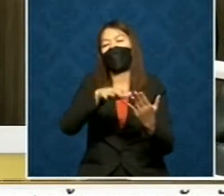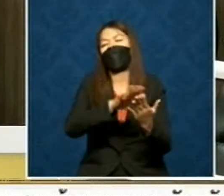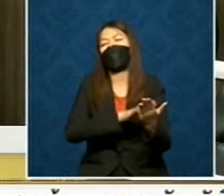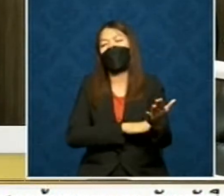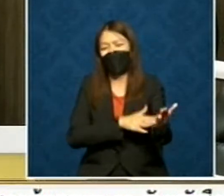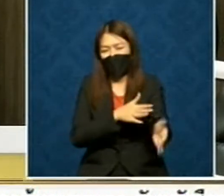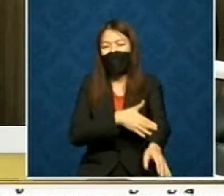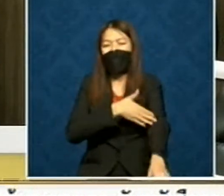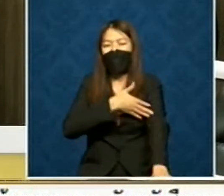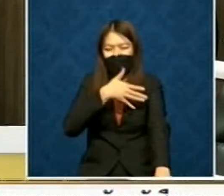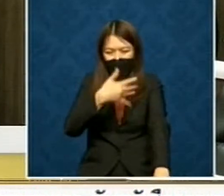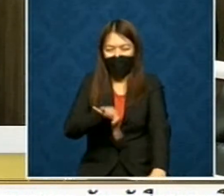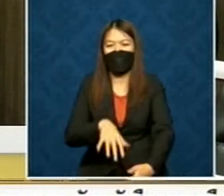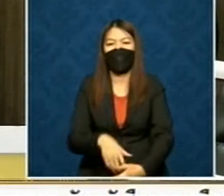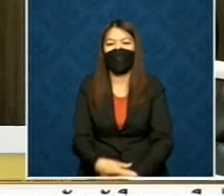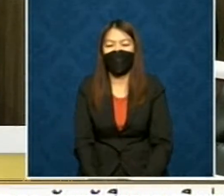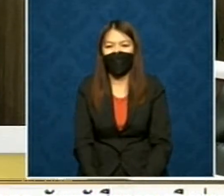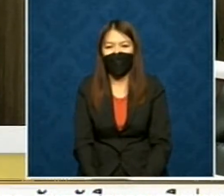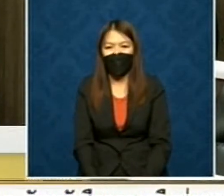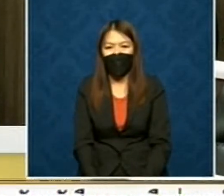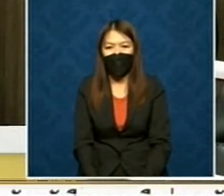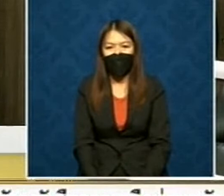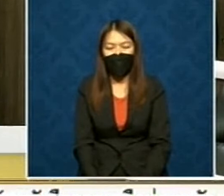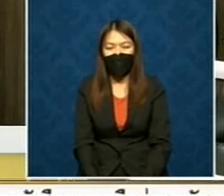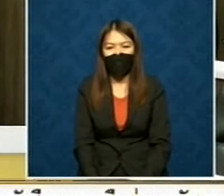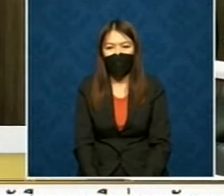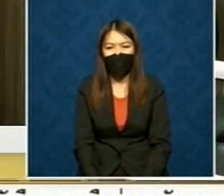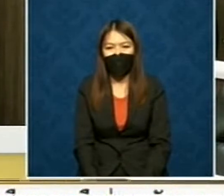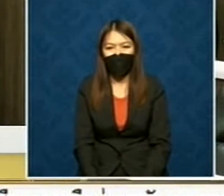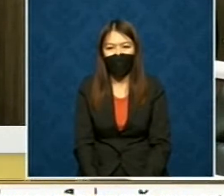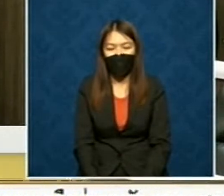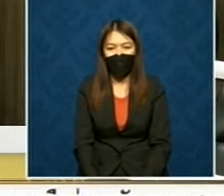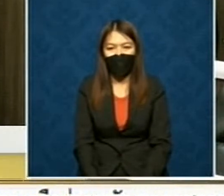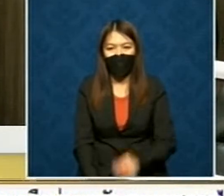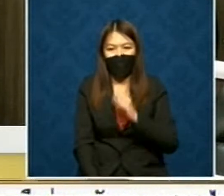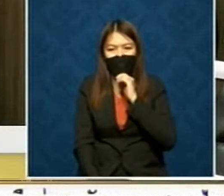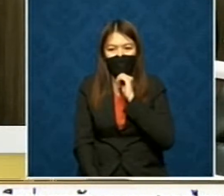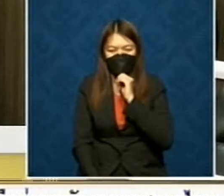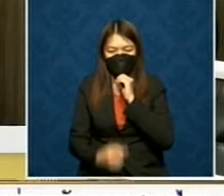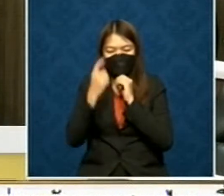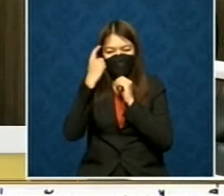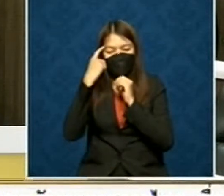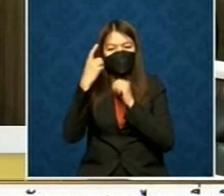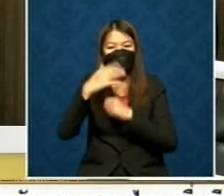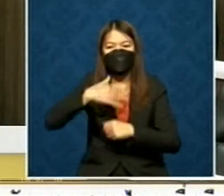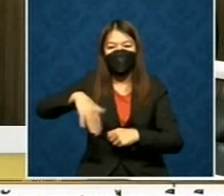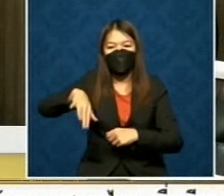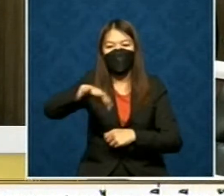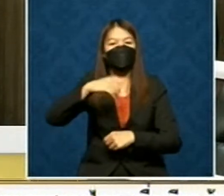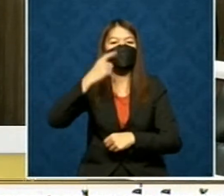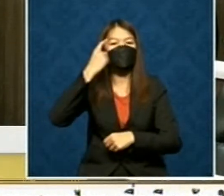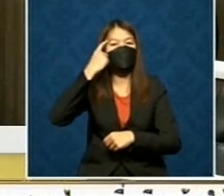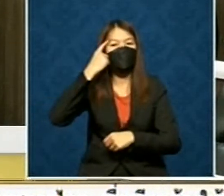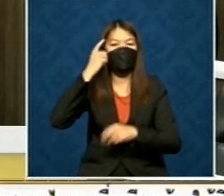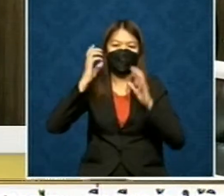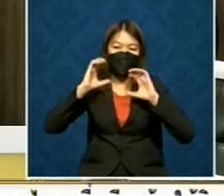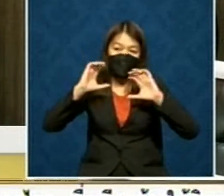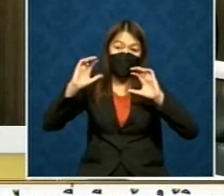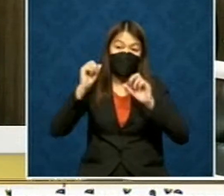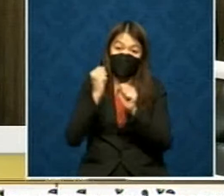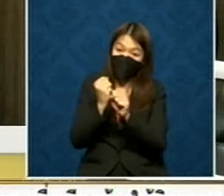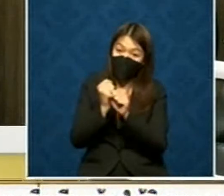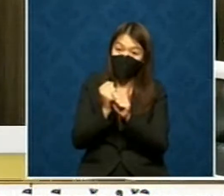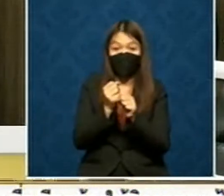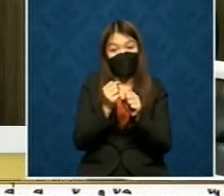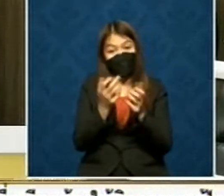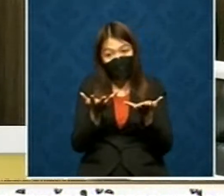อหมแบบนี้จะให้พวกเราเข้าใจรัฐบาลเป็อย่ไรอกจากการป